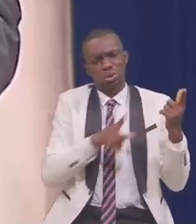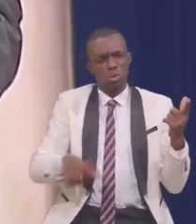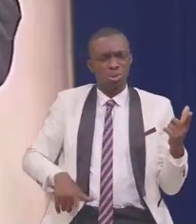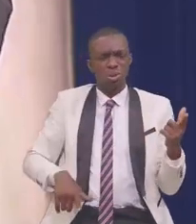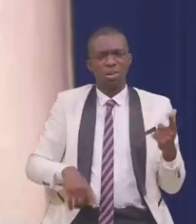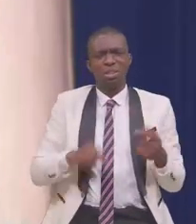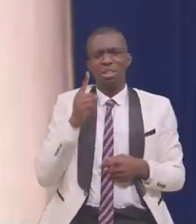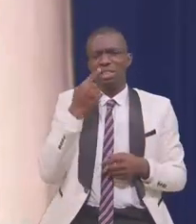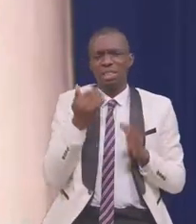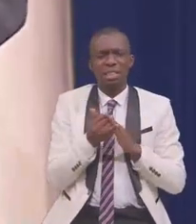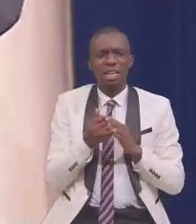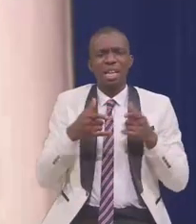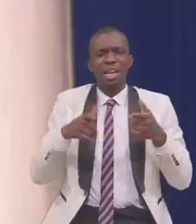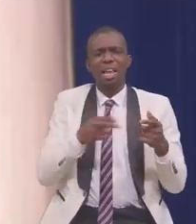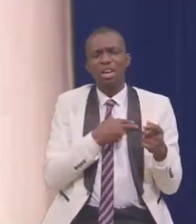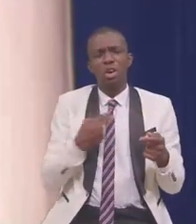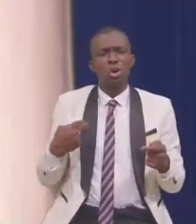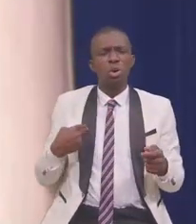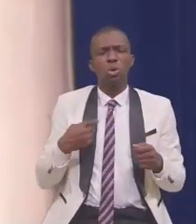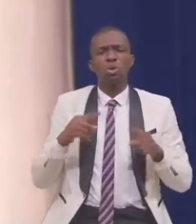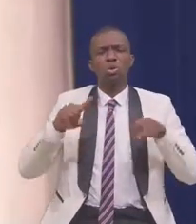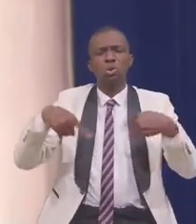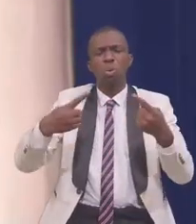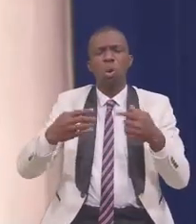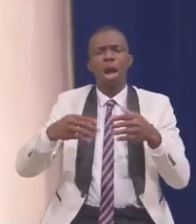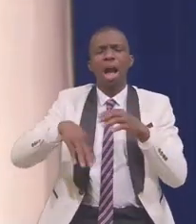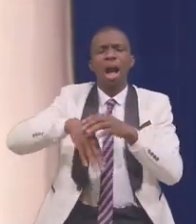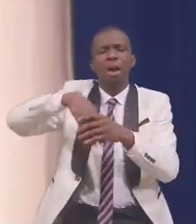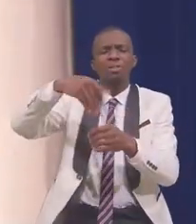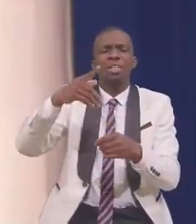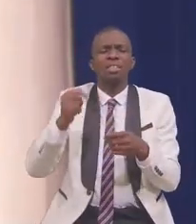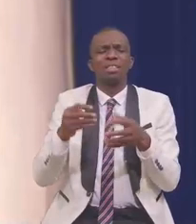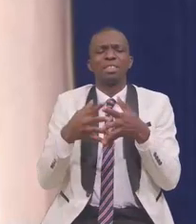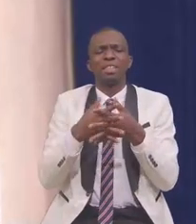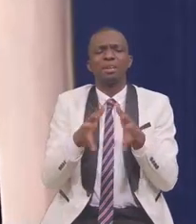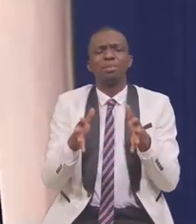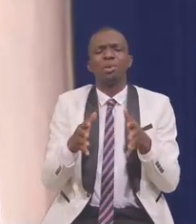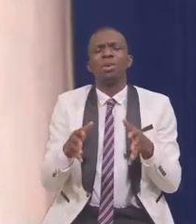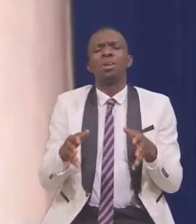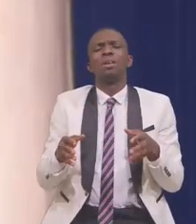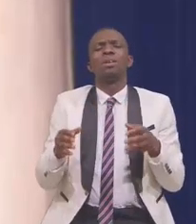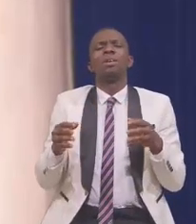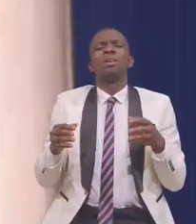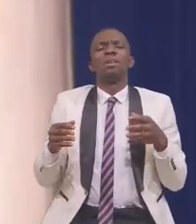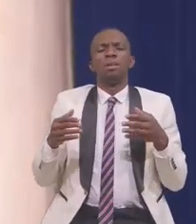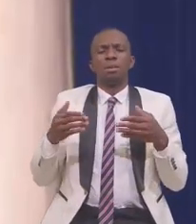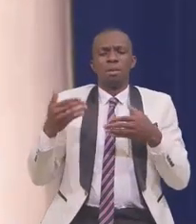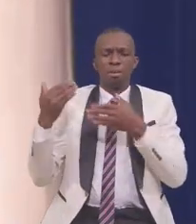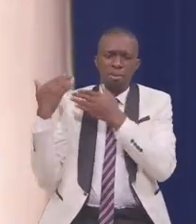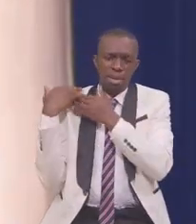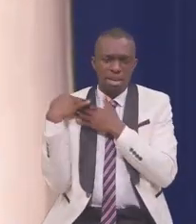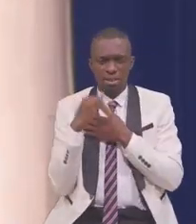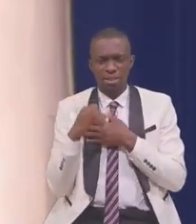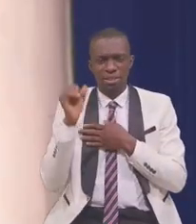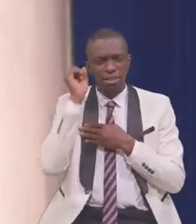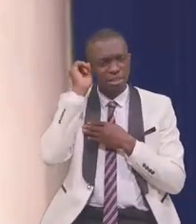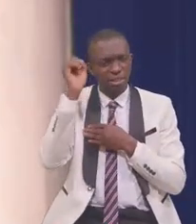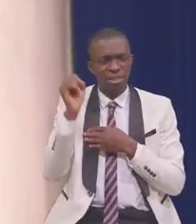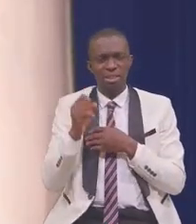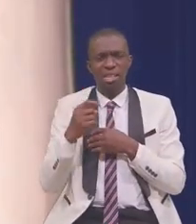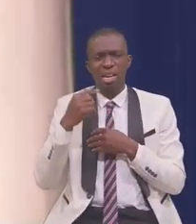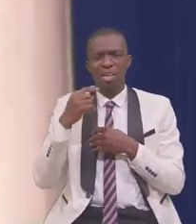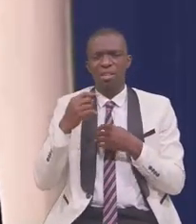Sortons donc pour aller à lui hors du camp, en portant son opprobre. Car nous n'avons point ici-bas